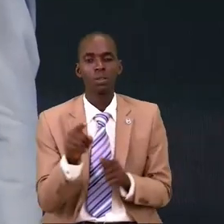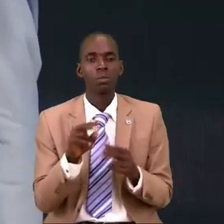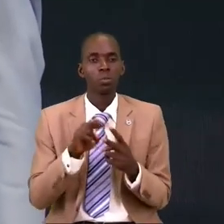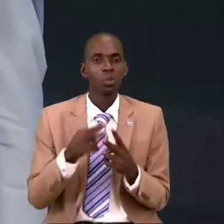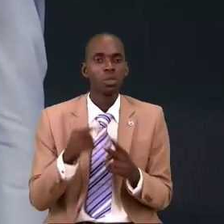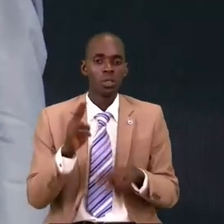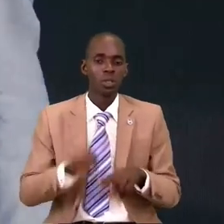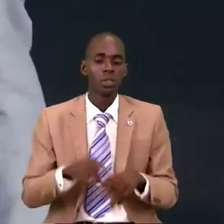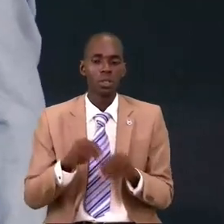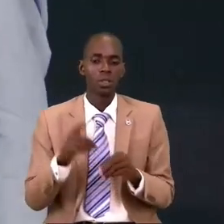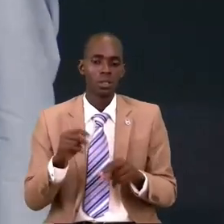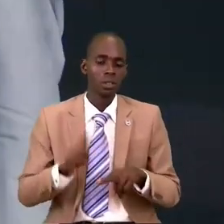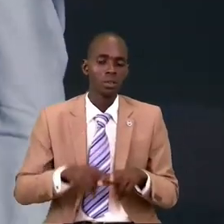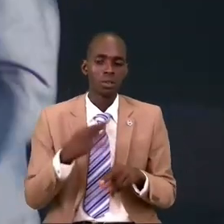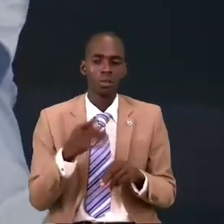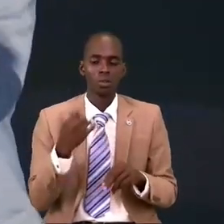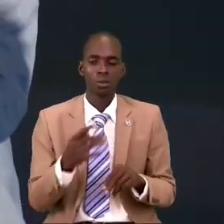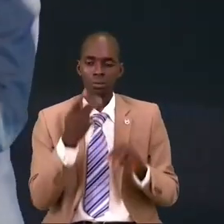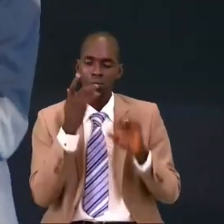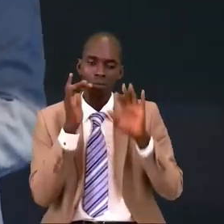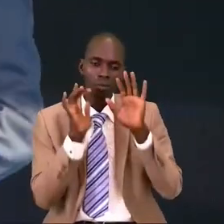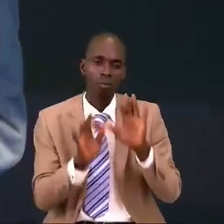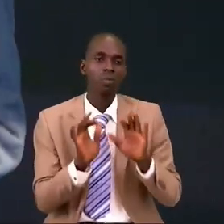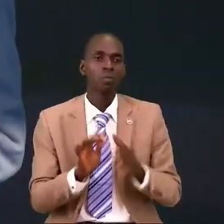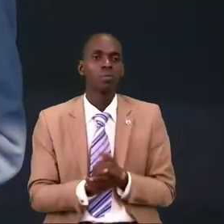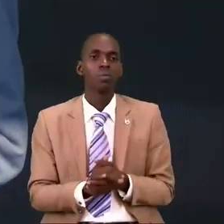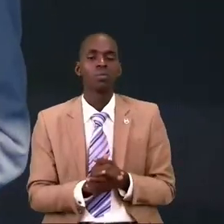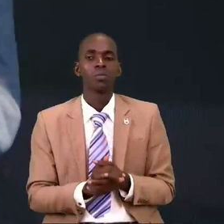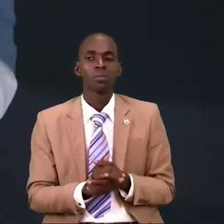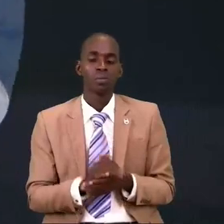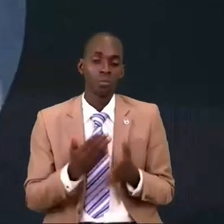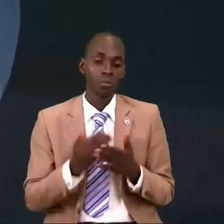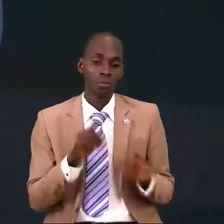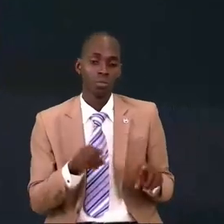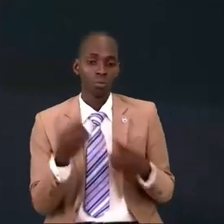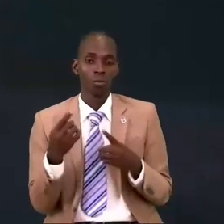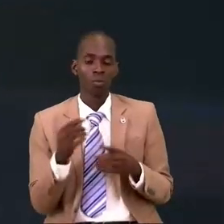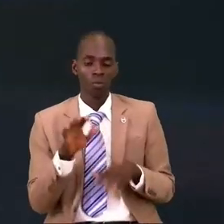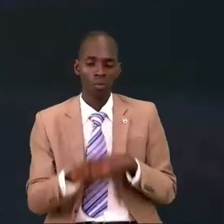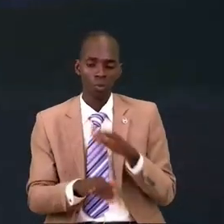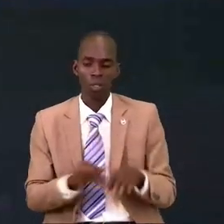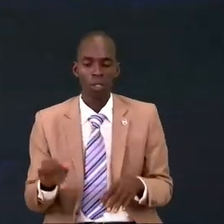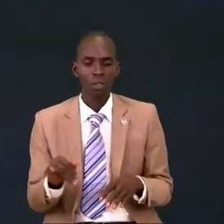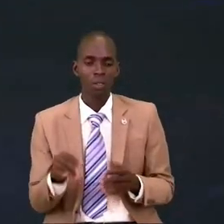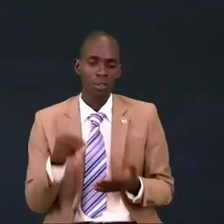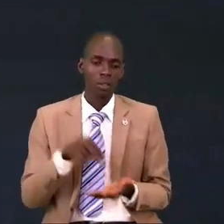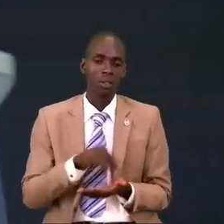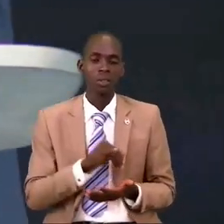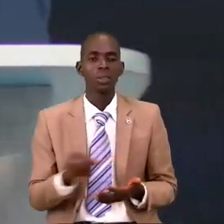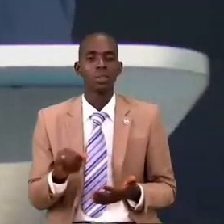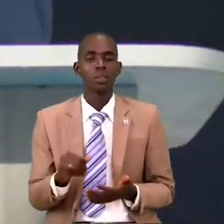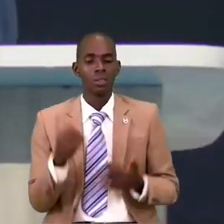marche, on s'arrête, on s'assoit avec les moqueurs. Mais